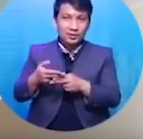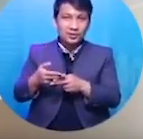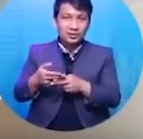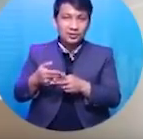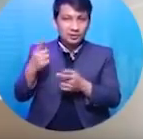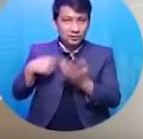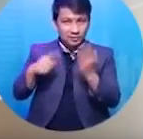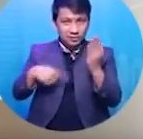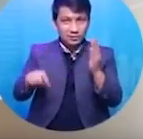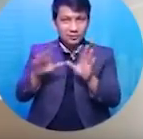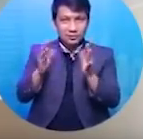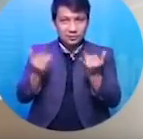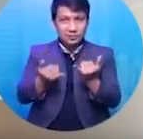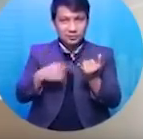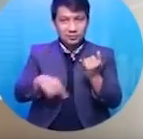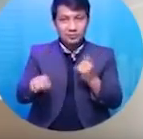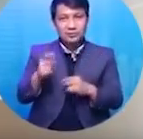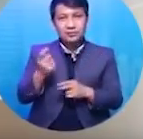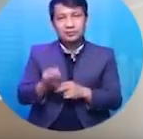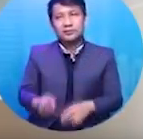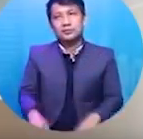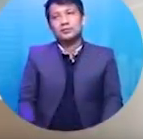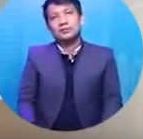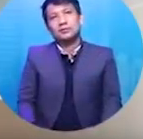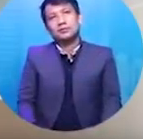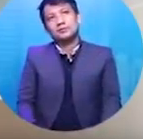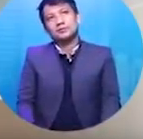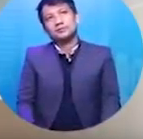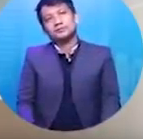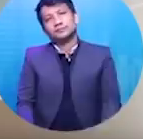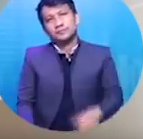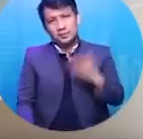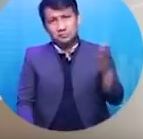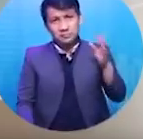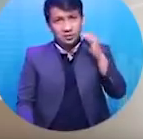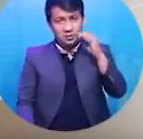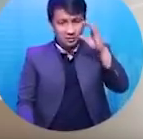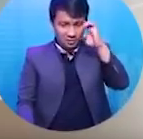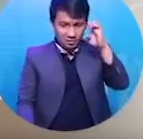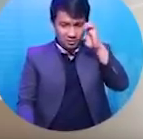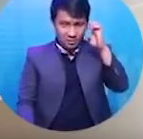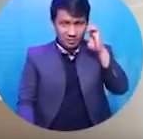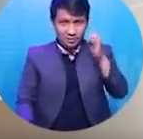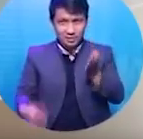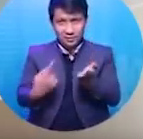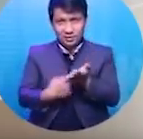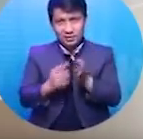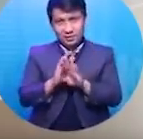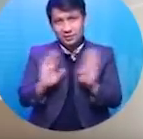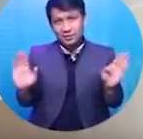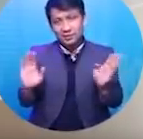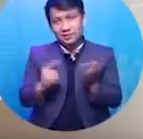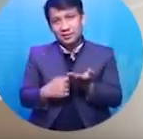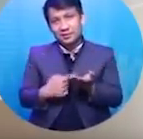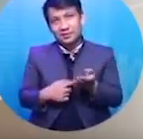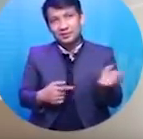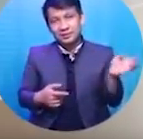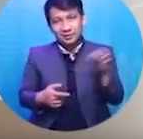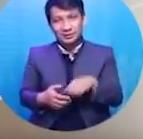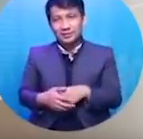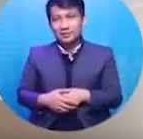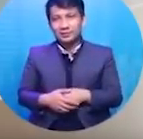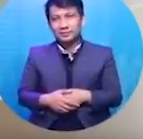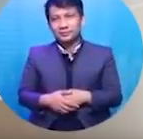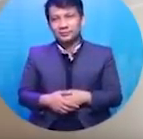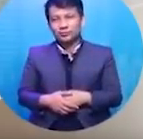barangay, papatrol mga police. Sir, pwede po mag-ano? Hello? Ano po? Baka naman sir, kidlat ang pag-uusapan pa rin natin, huwag nang kidlat, ha? Sir,